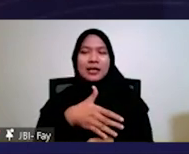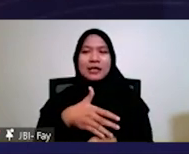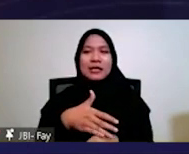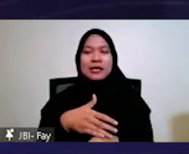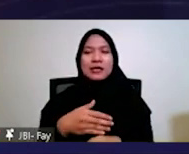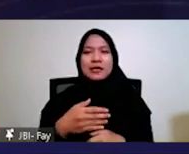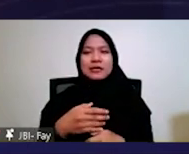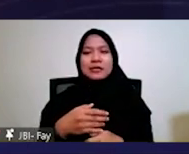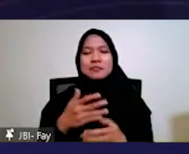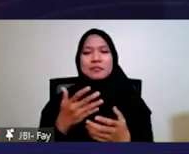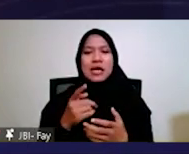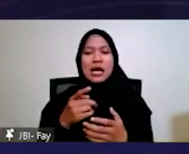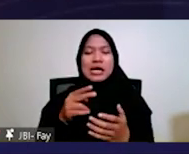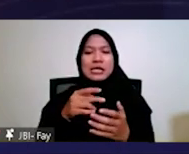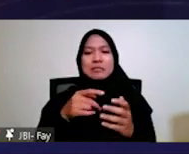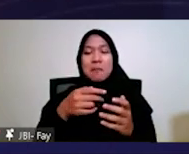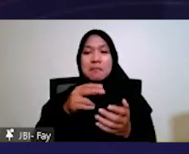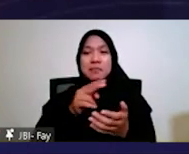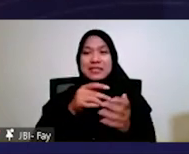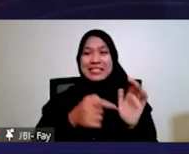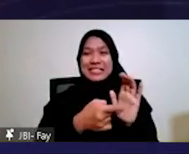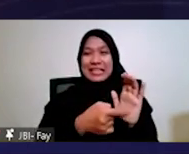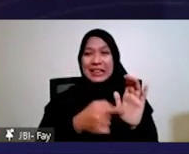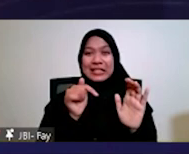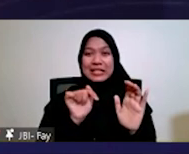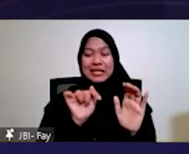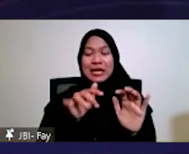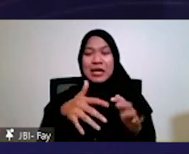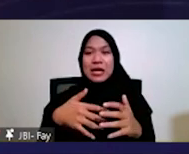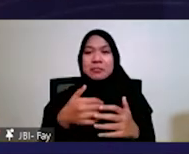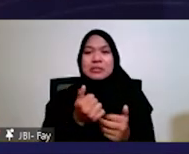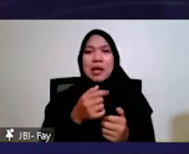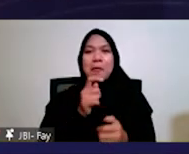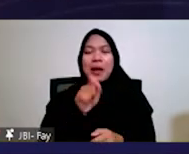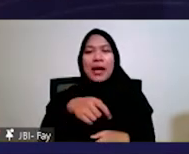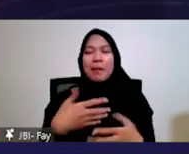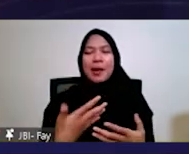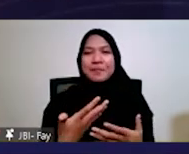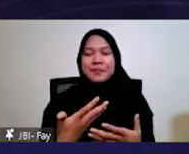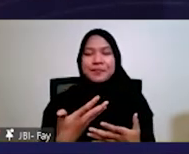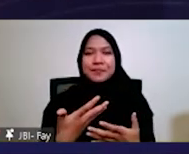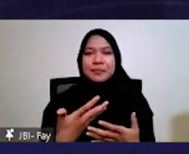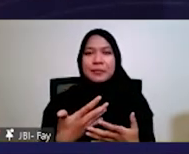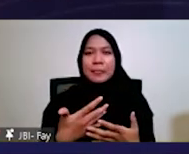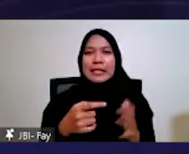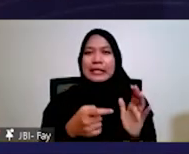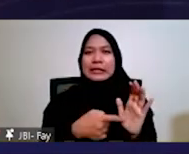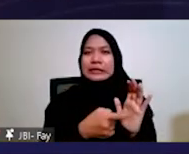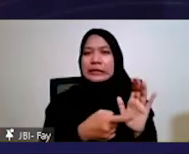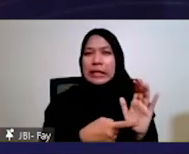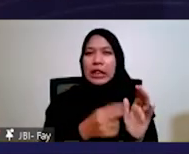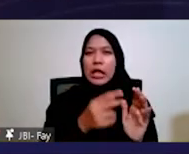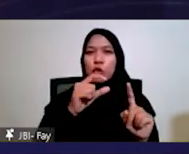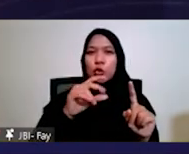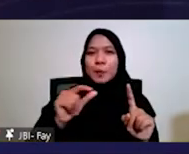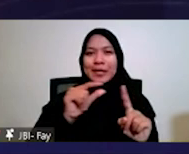bank-bank Maret rekening digital ini yang kemudian bisa menggunakan sedikit rupiah ingat